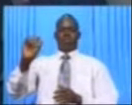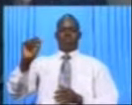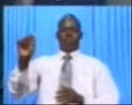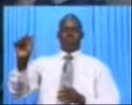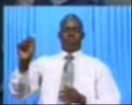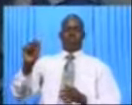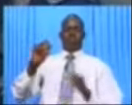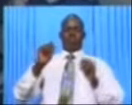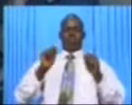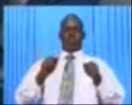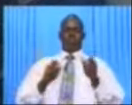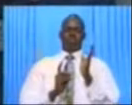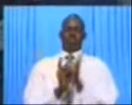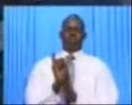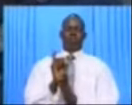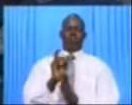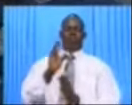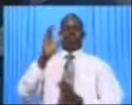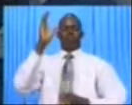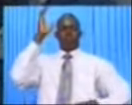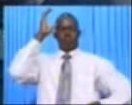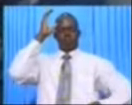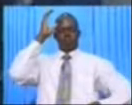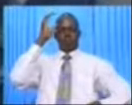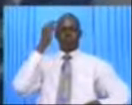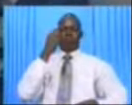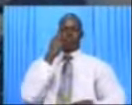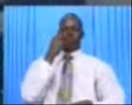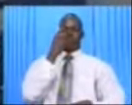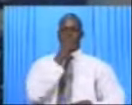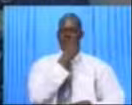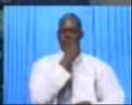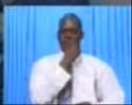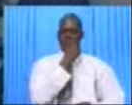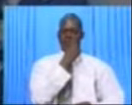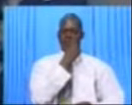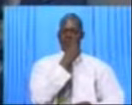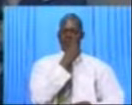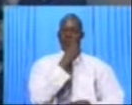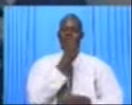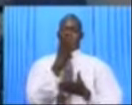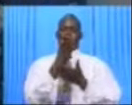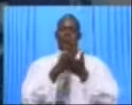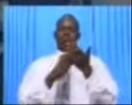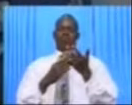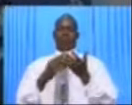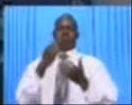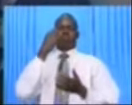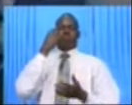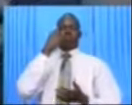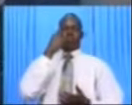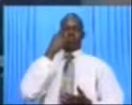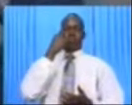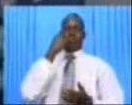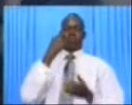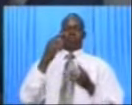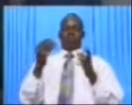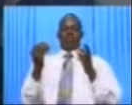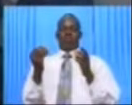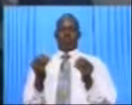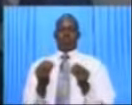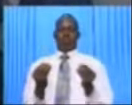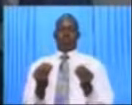peuvent développer également des cancers au niveau des yeux, au niveau de la partie de l'œil où